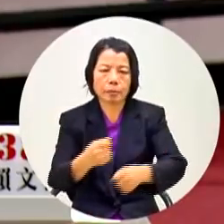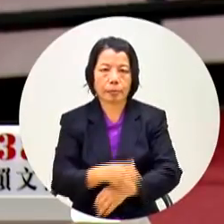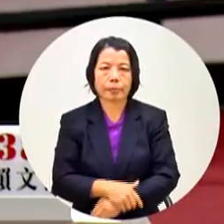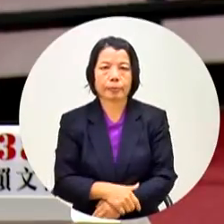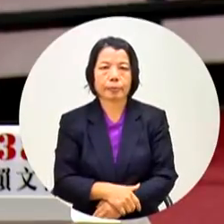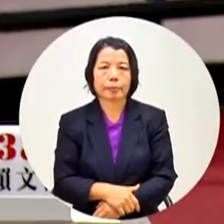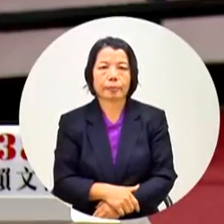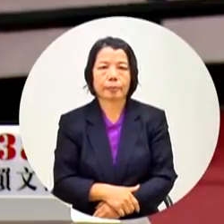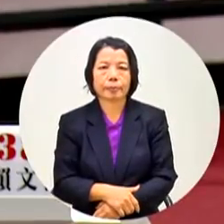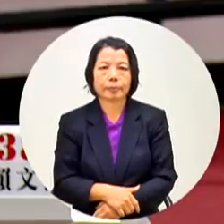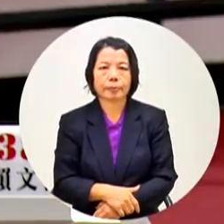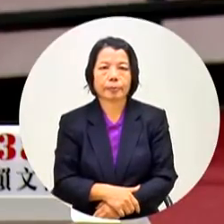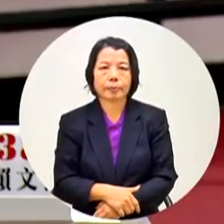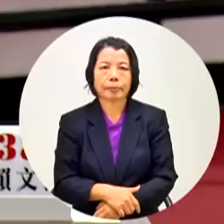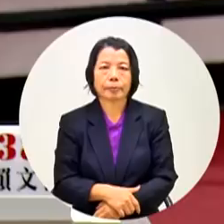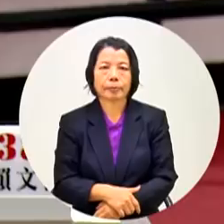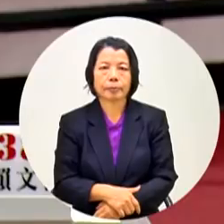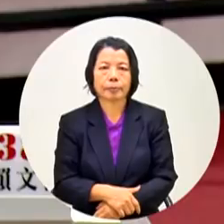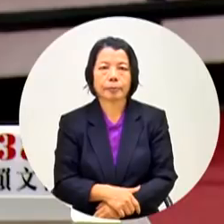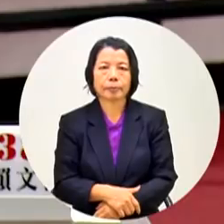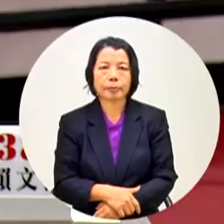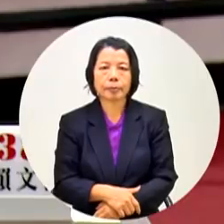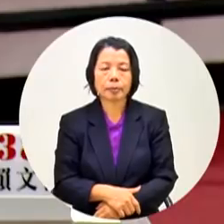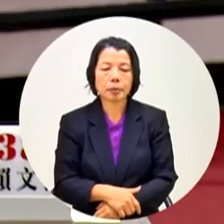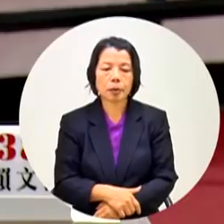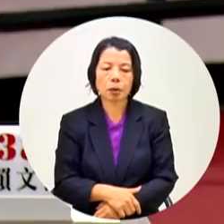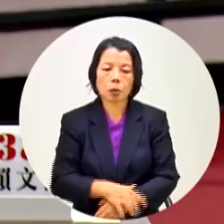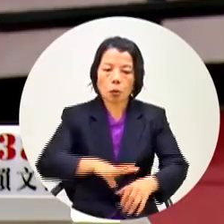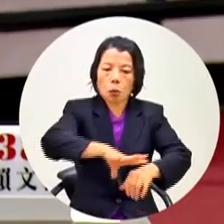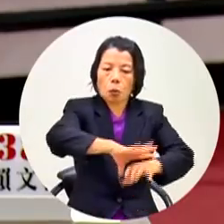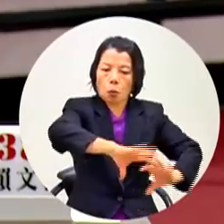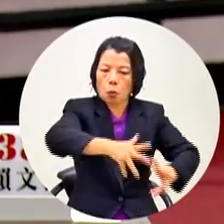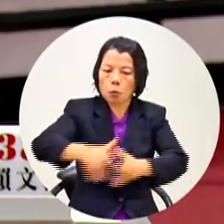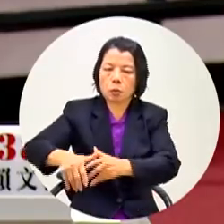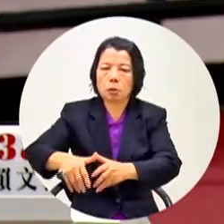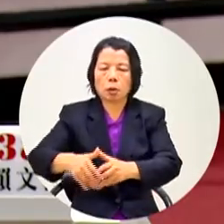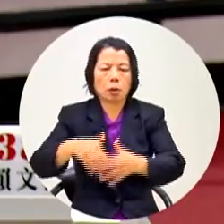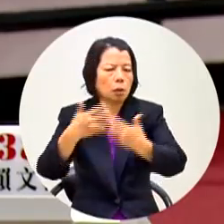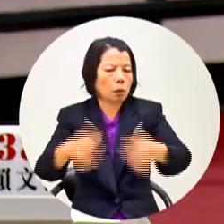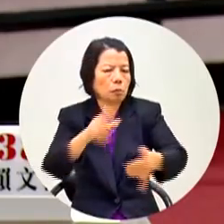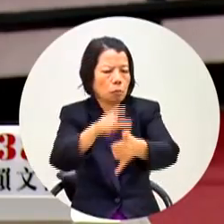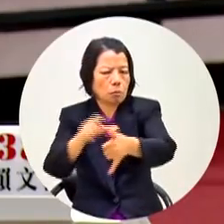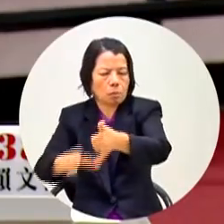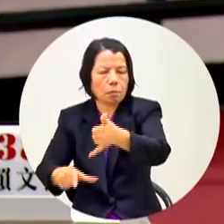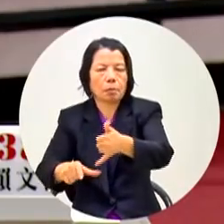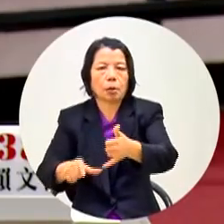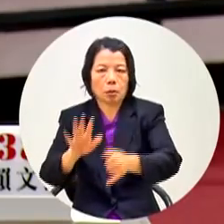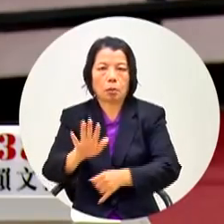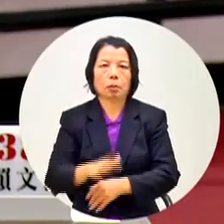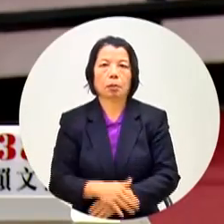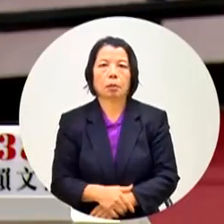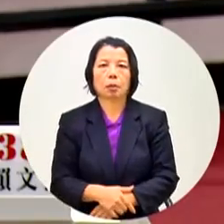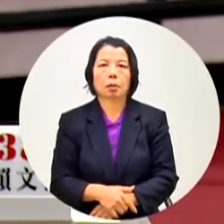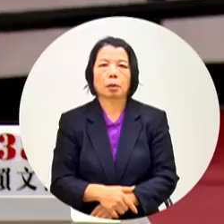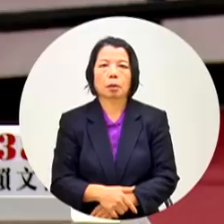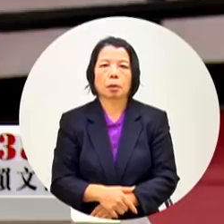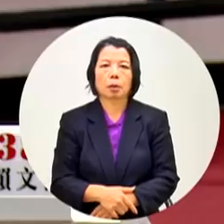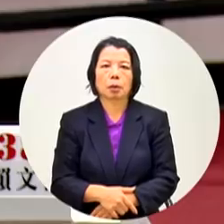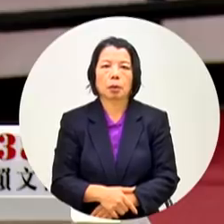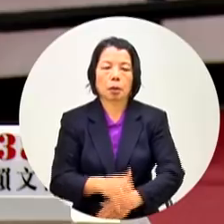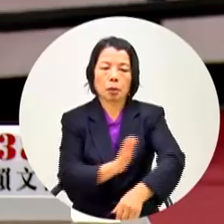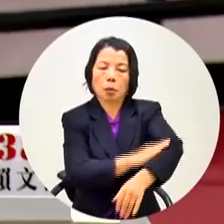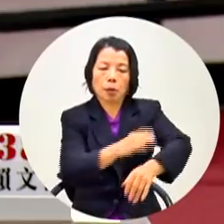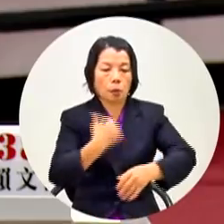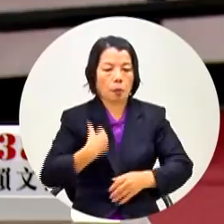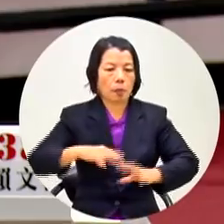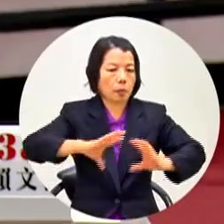我想国际上有很多这种案例已经在前面了，这右手边这铺草的是从法国斯特拉斯堡开始，他们是说希